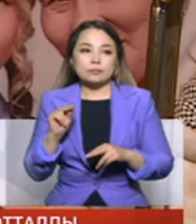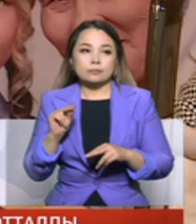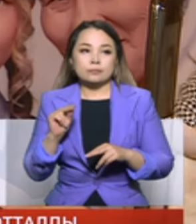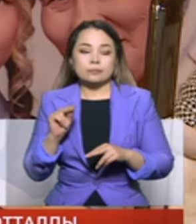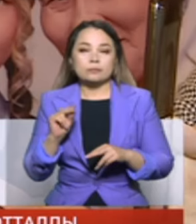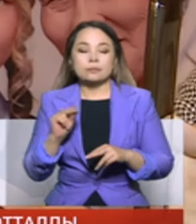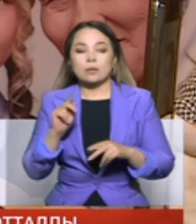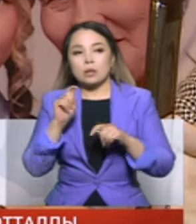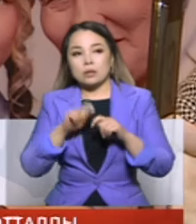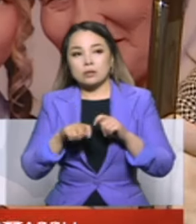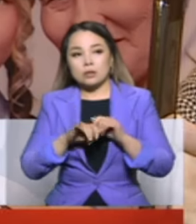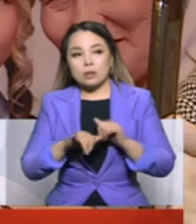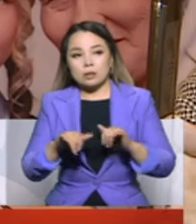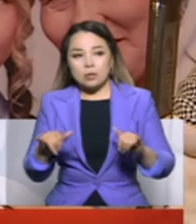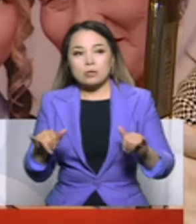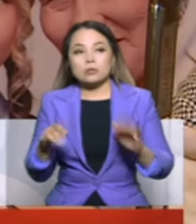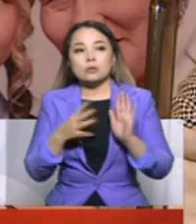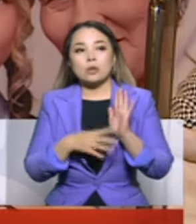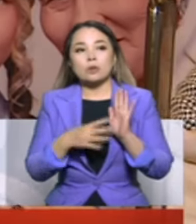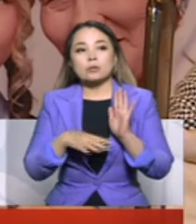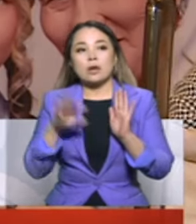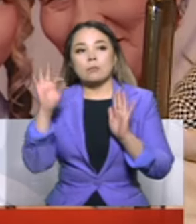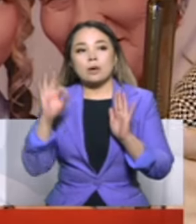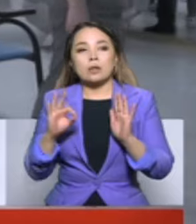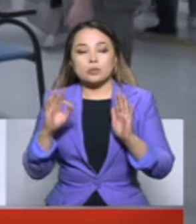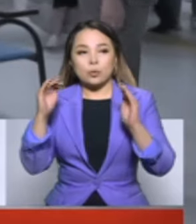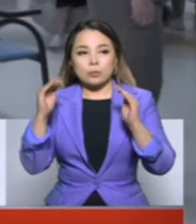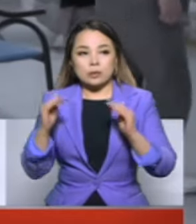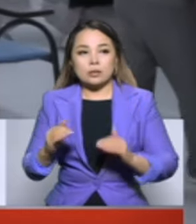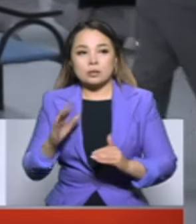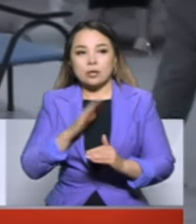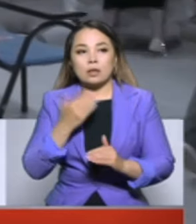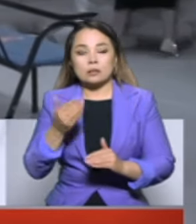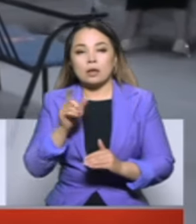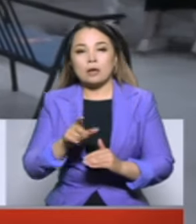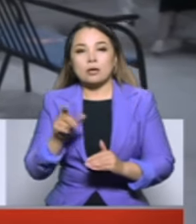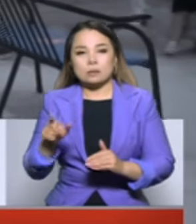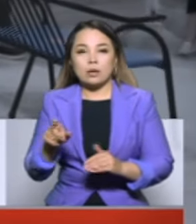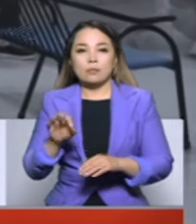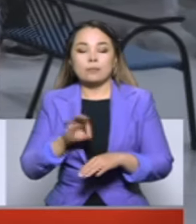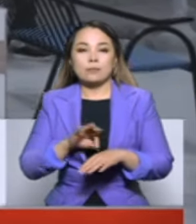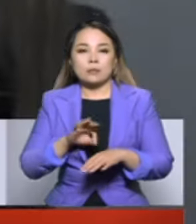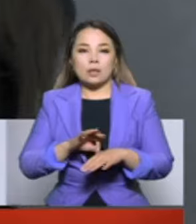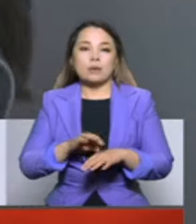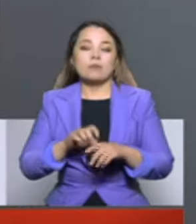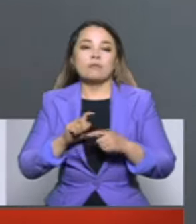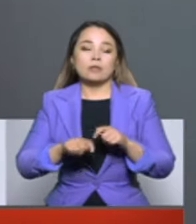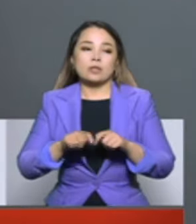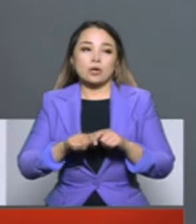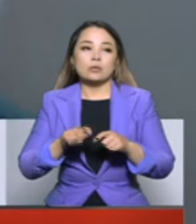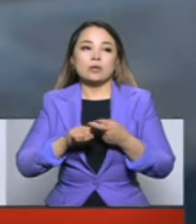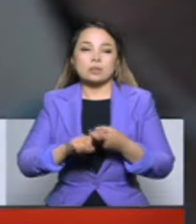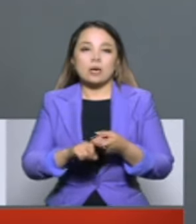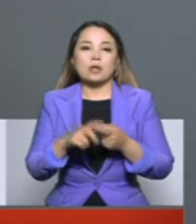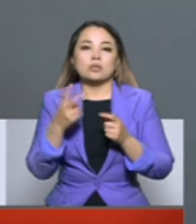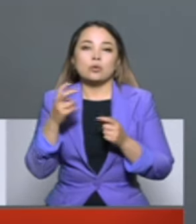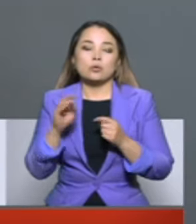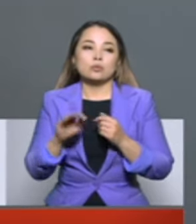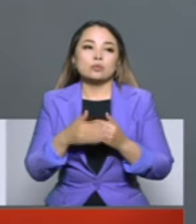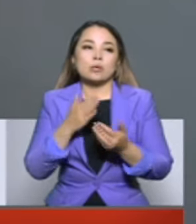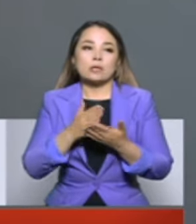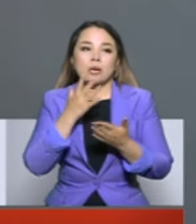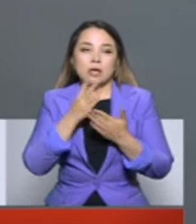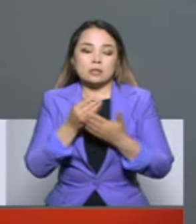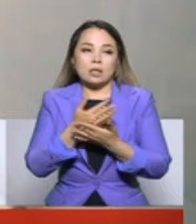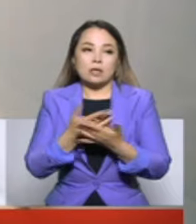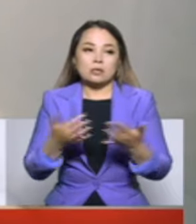ВПЧ-нің таралуы 90%-ға төмендеді. Адам папилломасы вирусының 200-ге жуық түрі бар. Оның кемінде